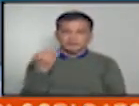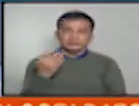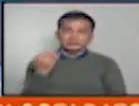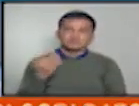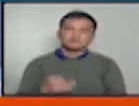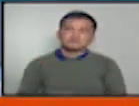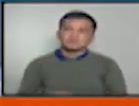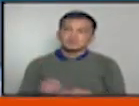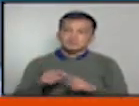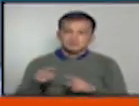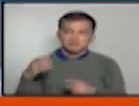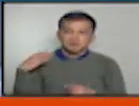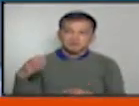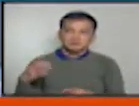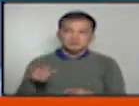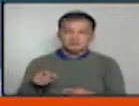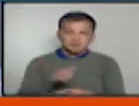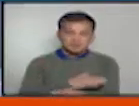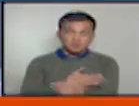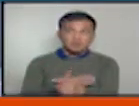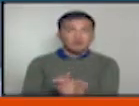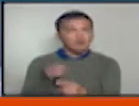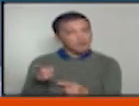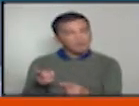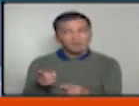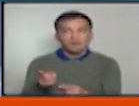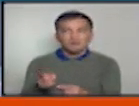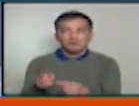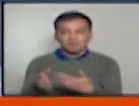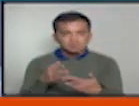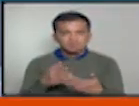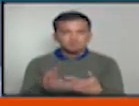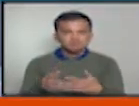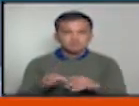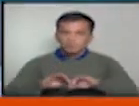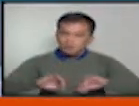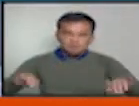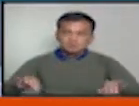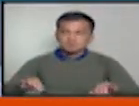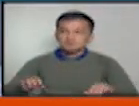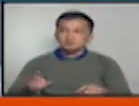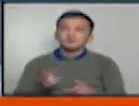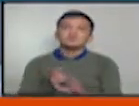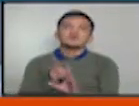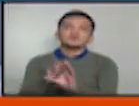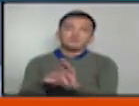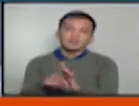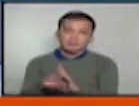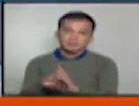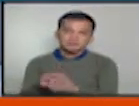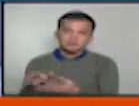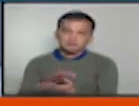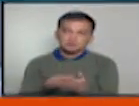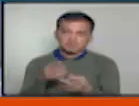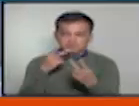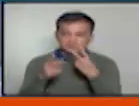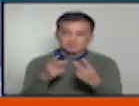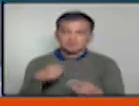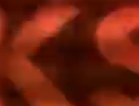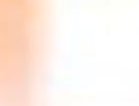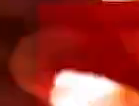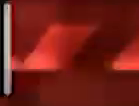Biyernes. Pero si Kapitan at ang anak nito, imbis daw na umawat, nakisawsaw pa sa gulo. Panoorin po